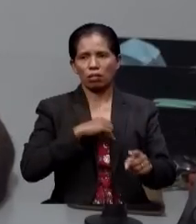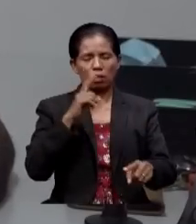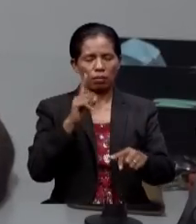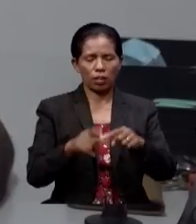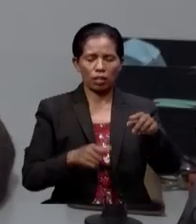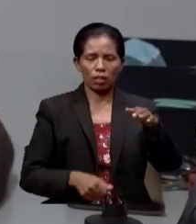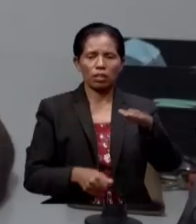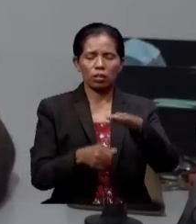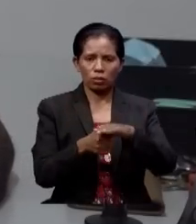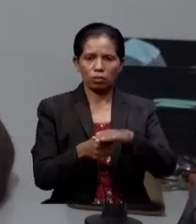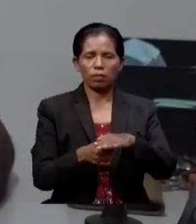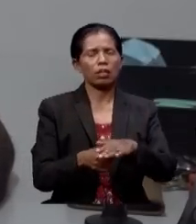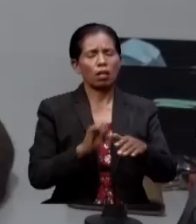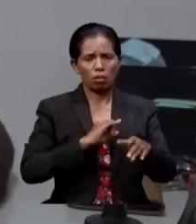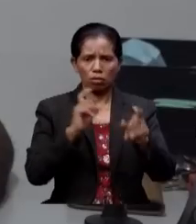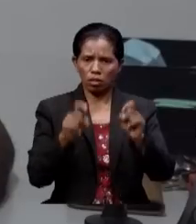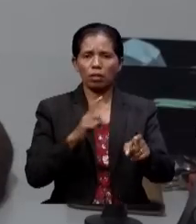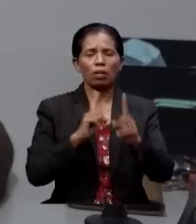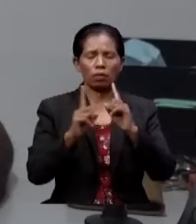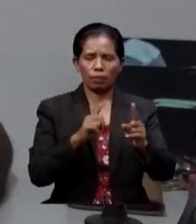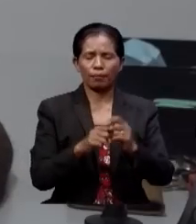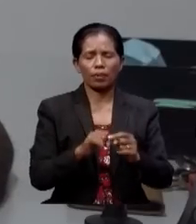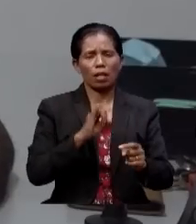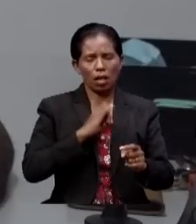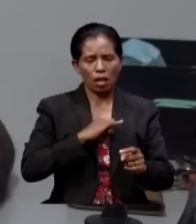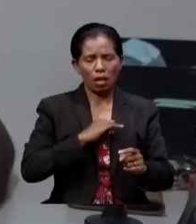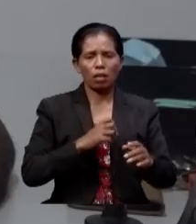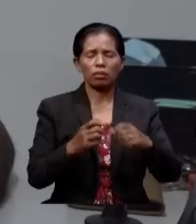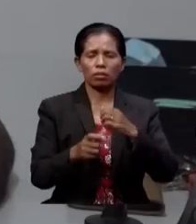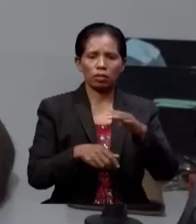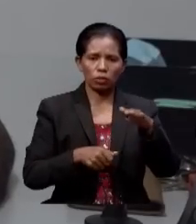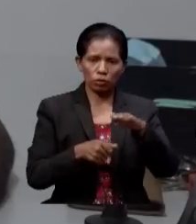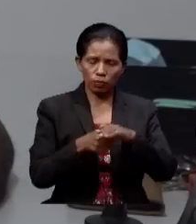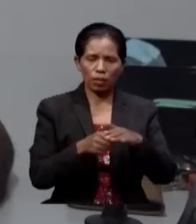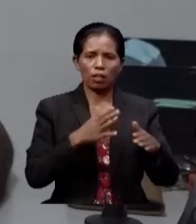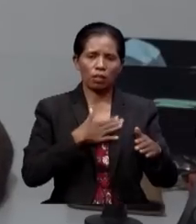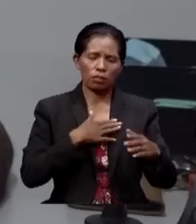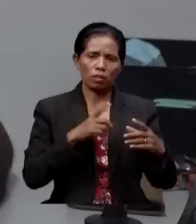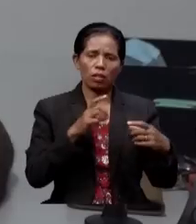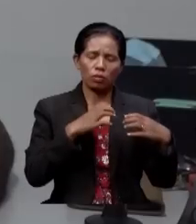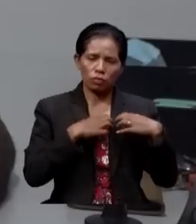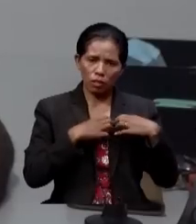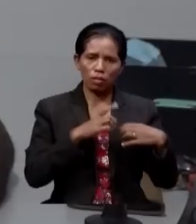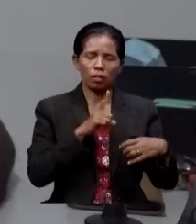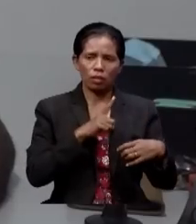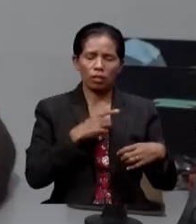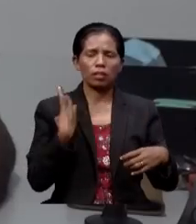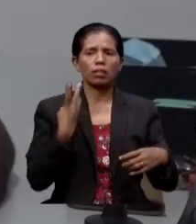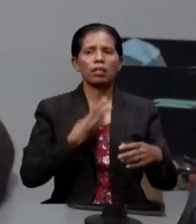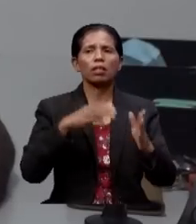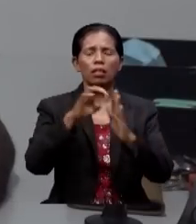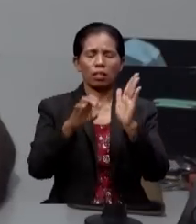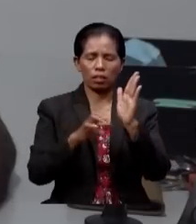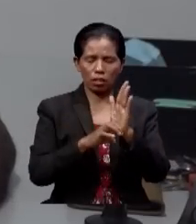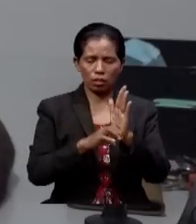bebek au ting kualia Tuke au rai au ni fuang au ni lara itene estado rasik mos au ni buat tu